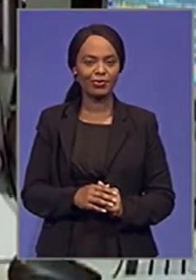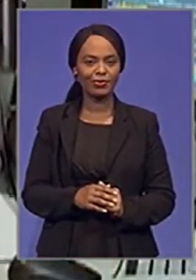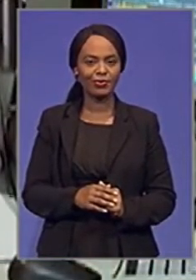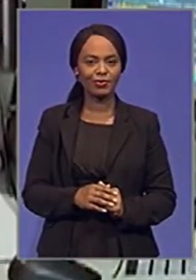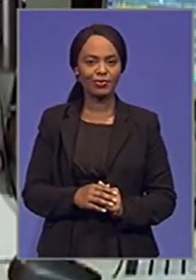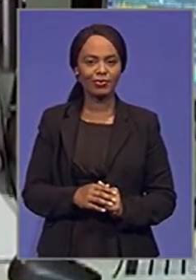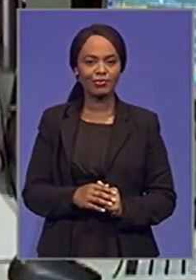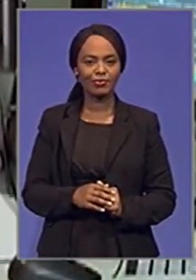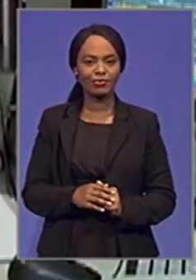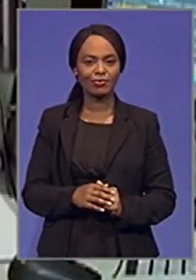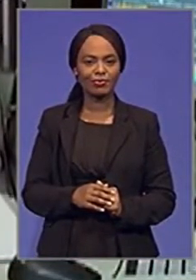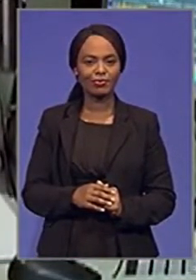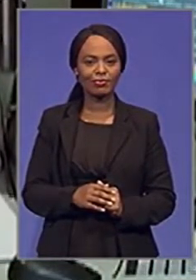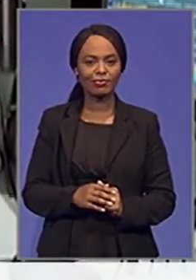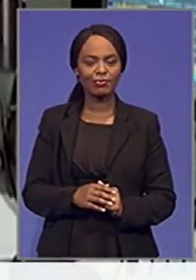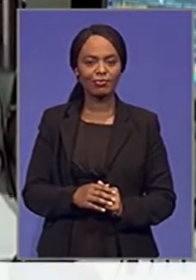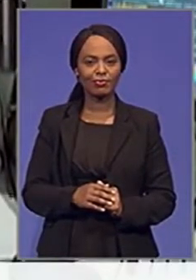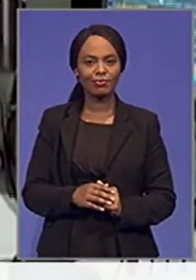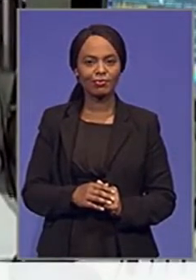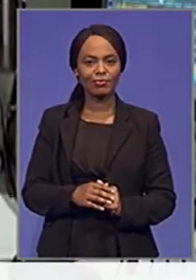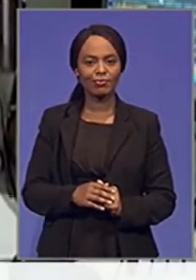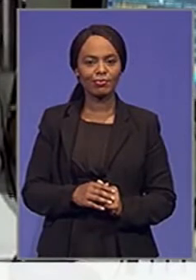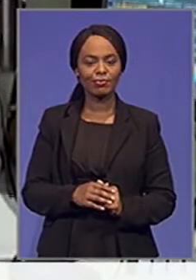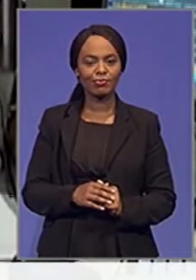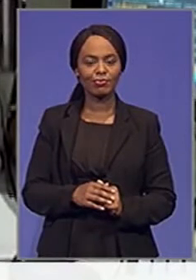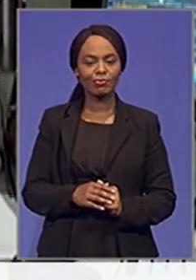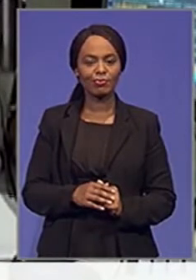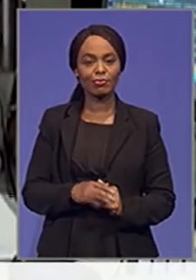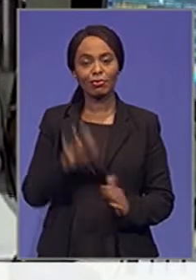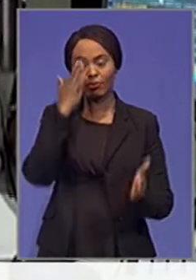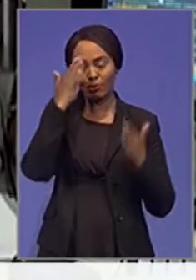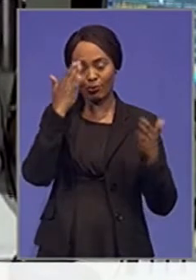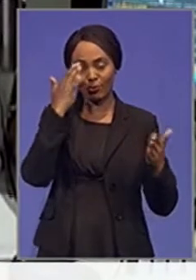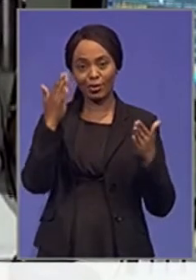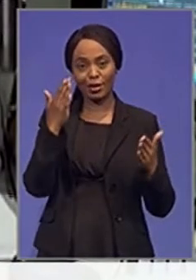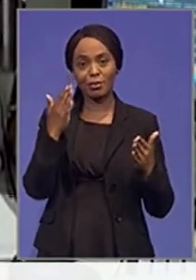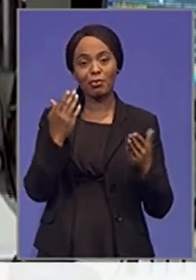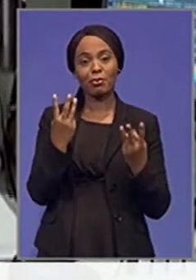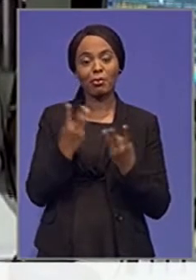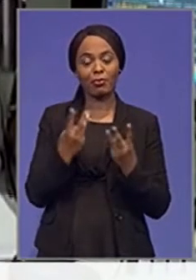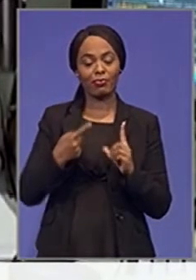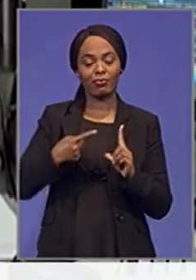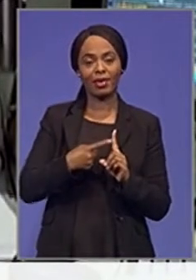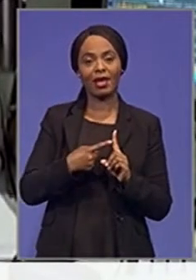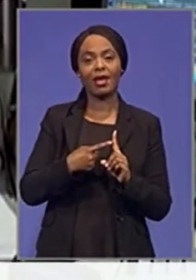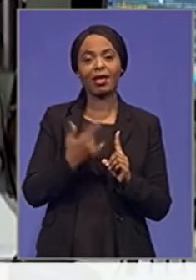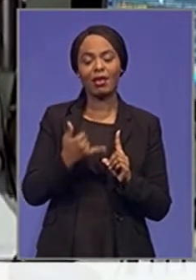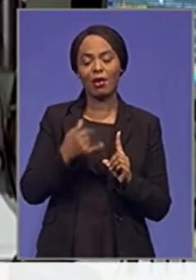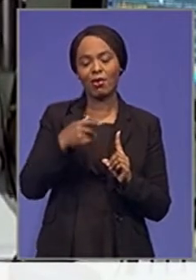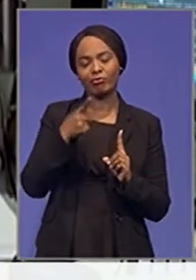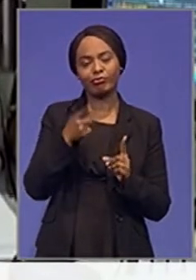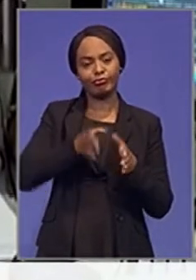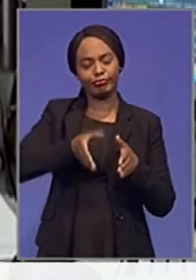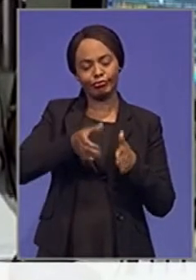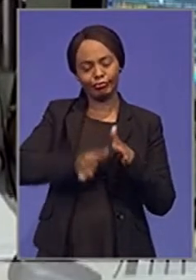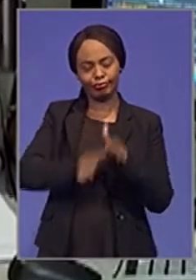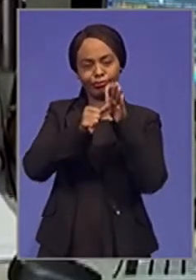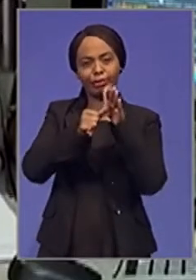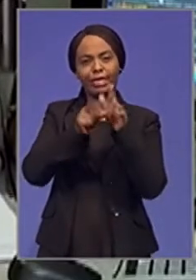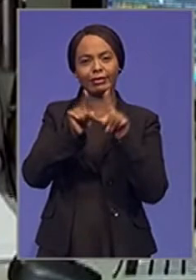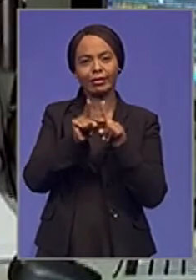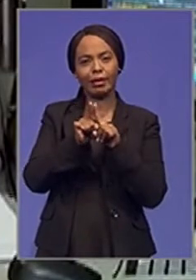aga dumelang ka moka batheletši ba rena ba Thobela FM ya lekgotla kgašo la Afrika Borwa Khapa Mphikela